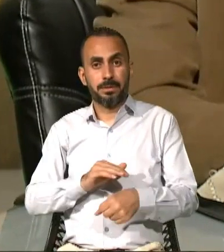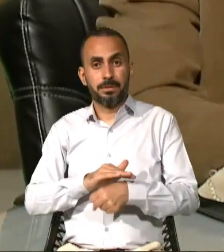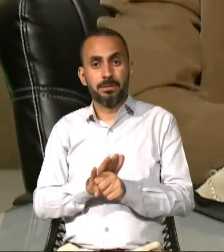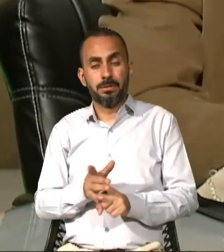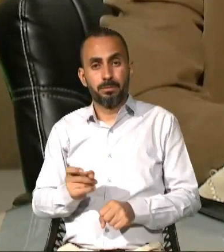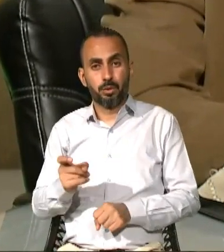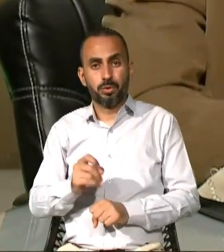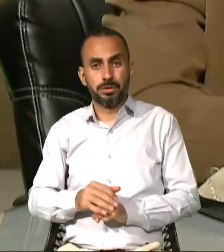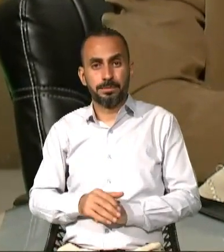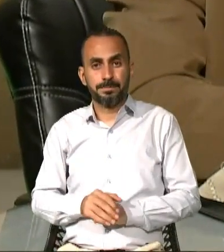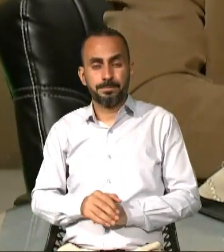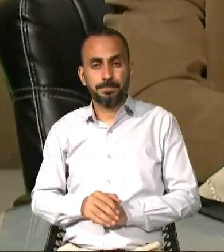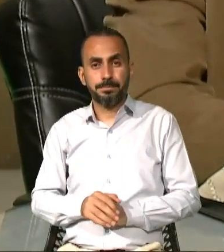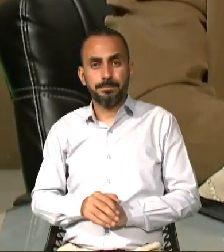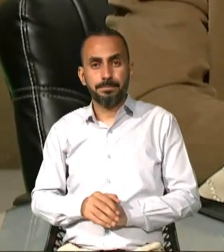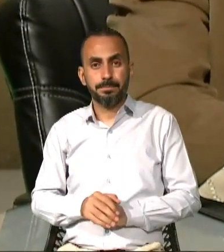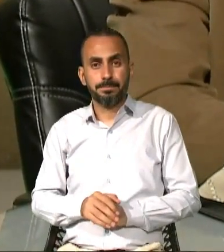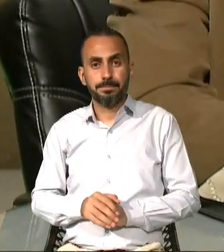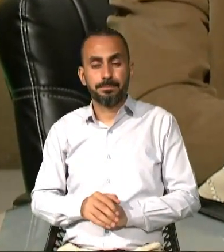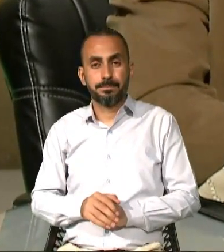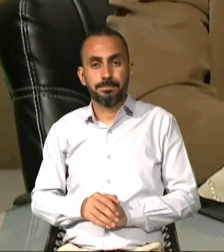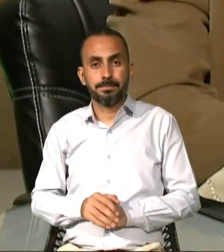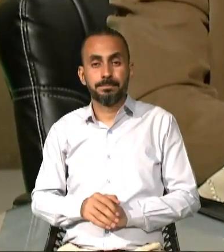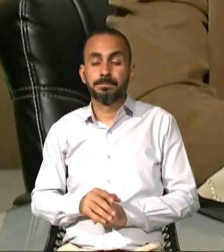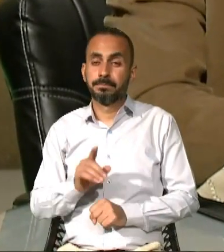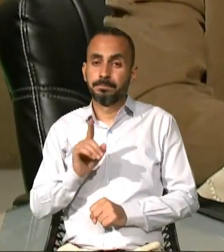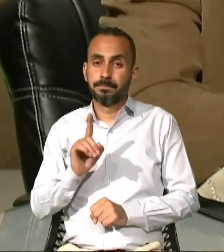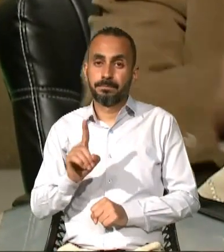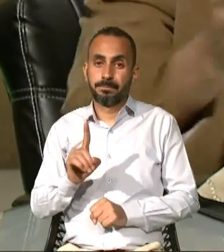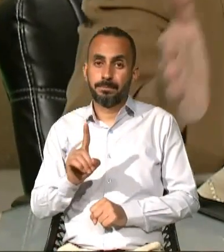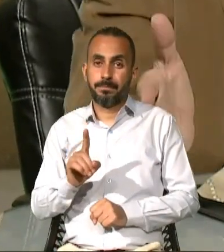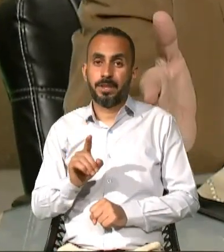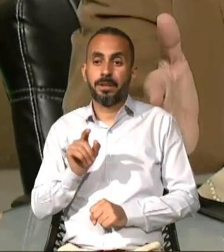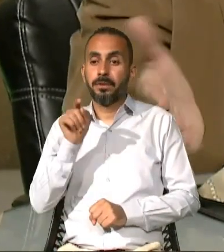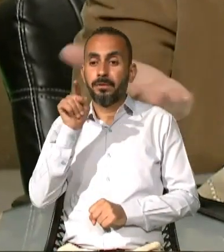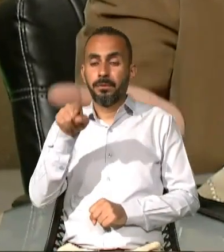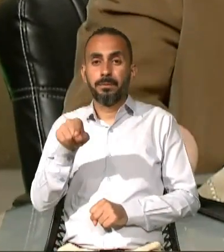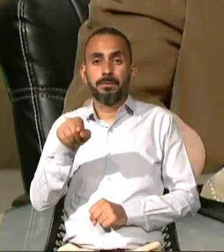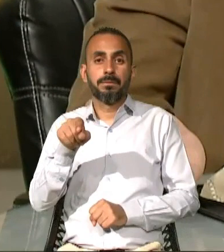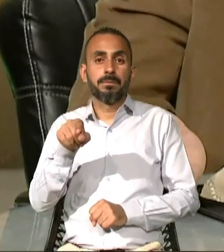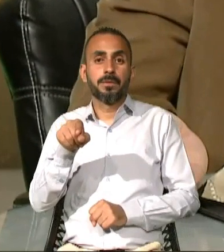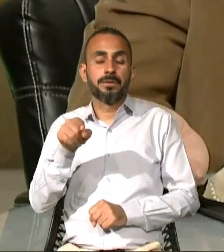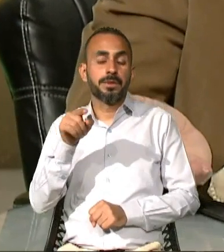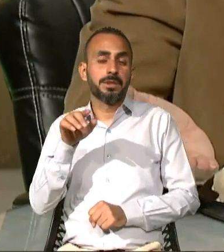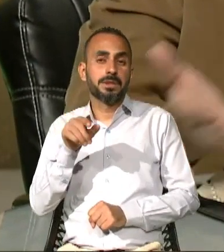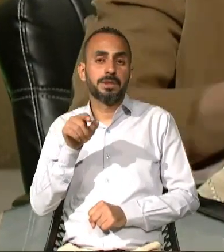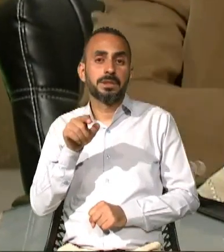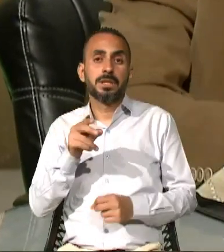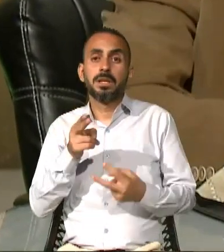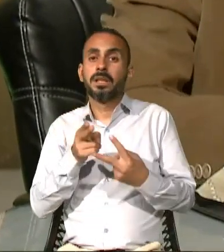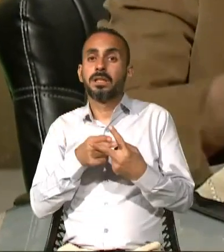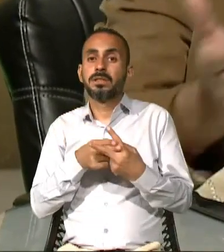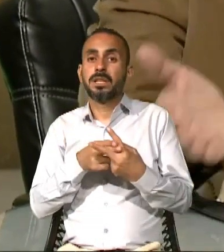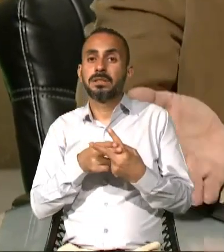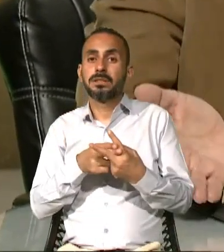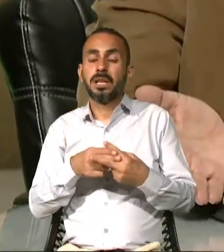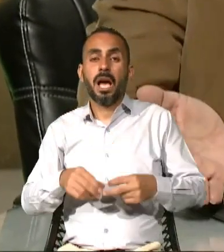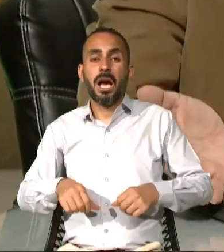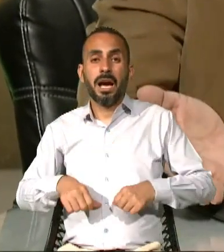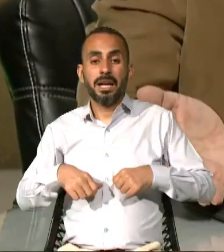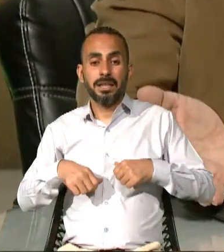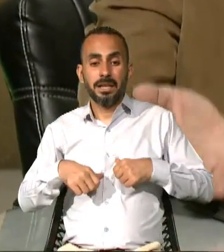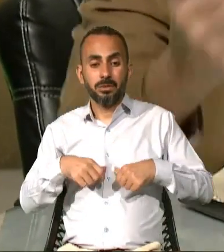على الأرض يعني لغاية هنا وانتهت ونقل إلى الأبدية ده مش شر. ده نقل إلى مكان